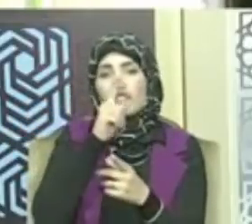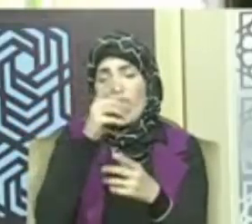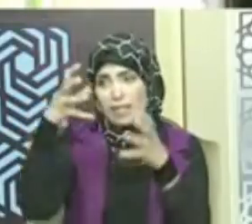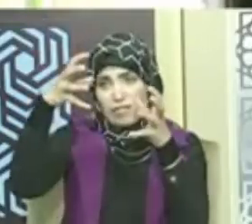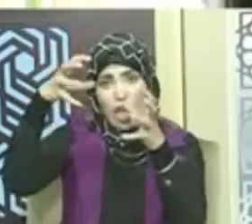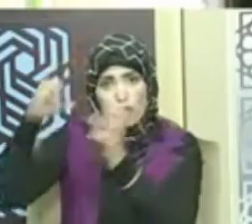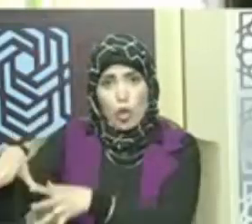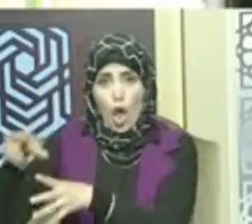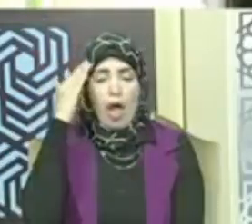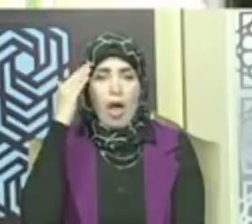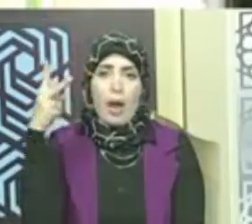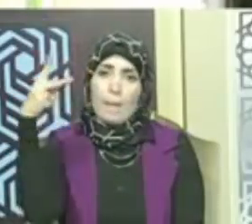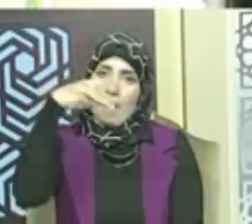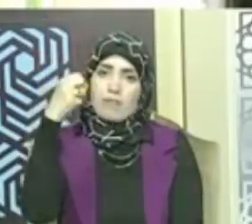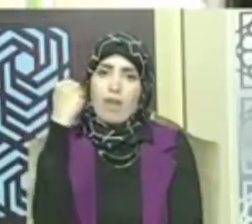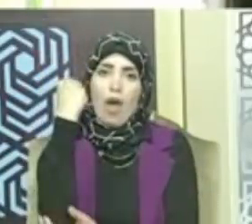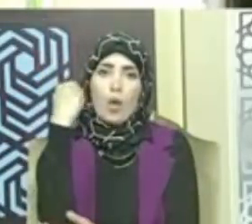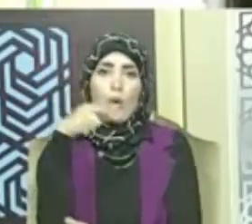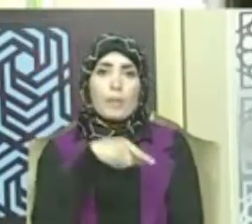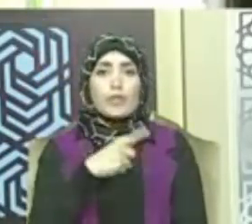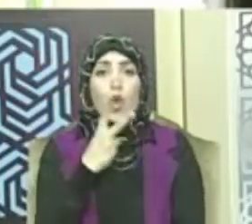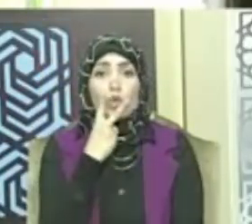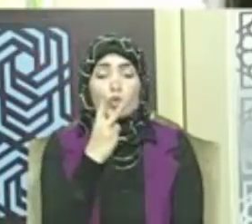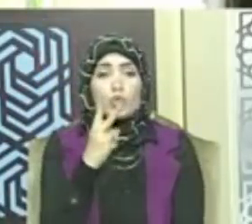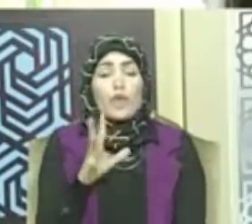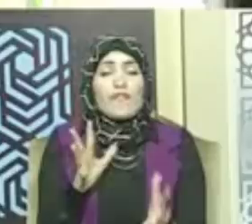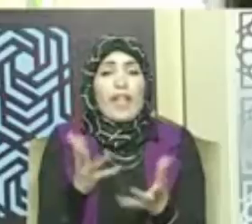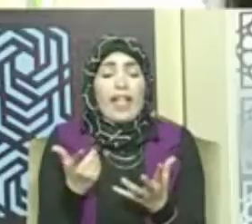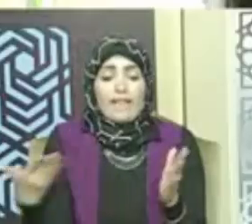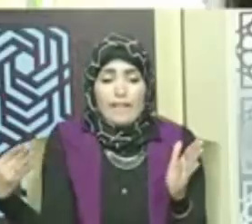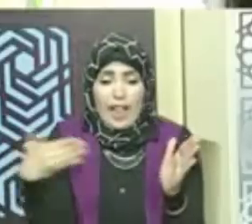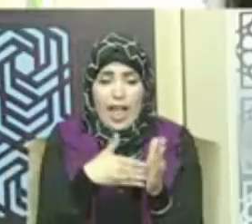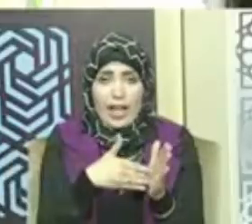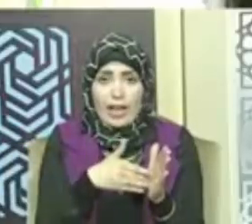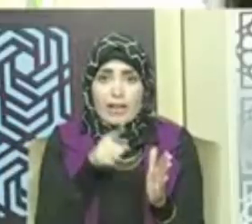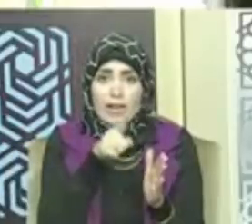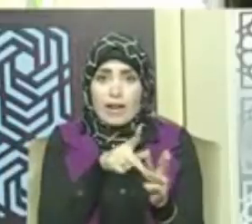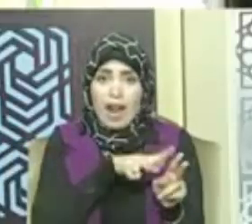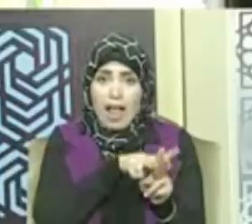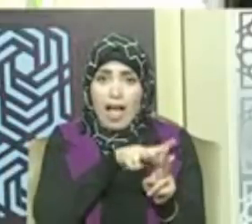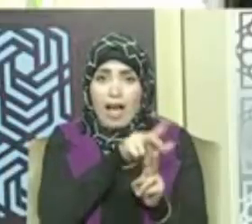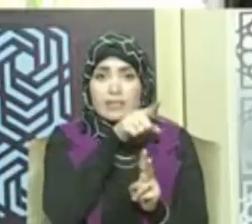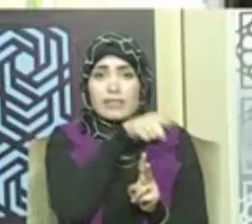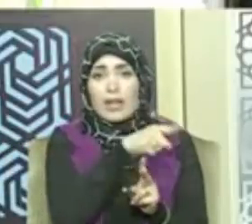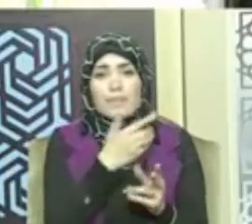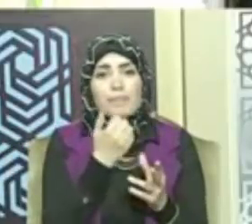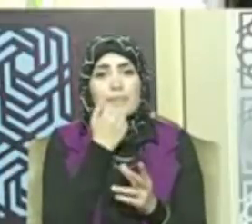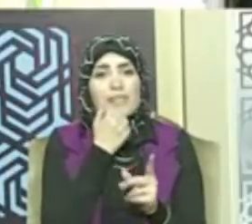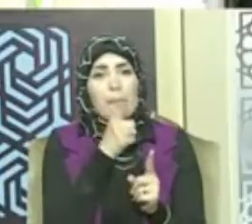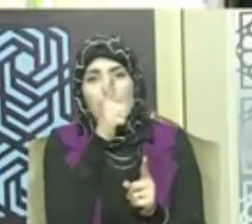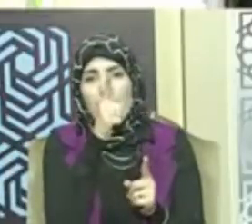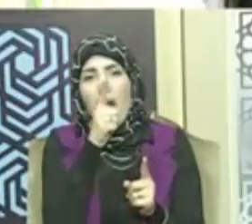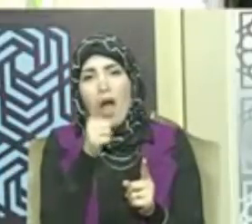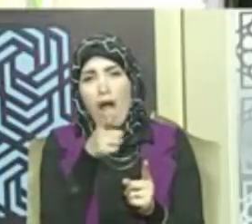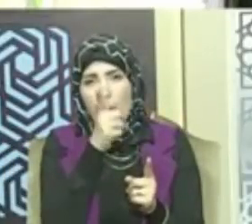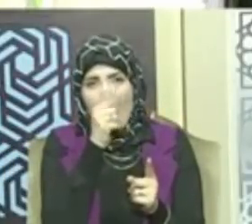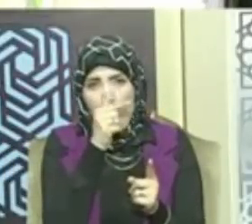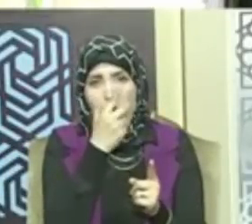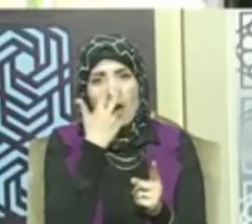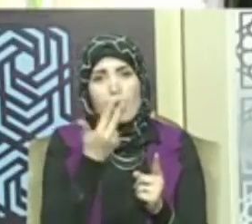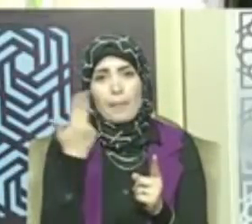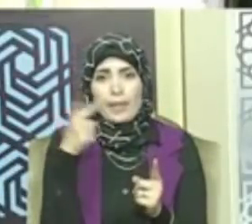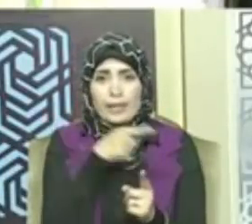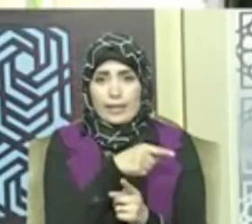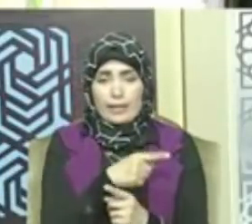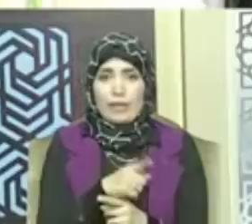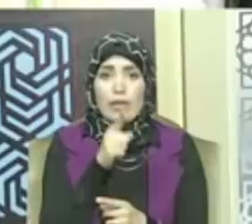يقول سبحانه: فانظر كيف كان عاقبة مكرهم أنا دمرناهم